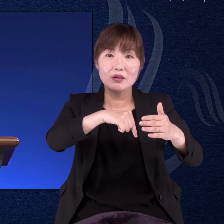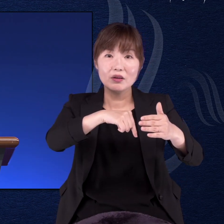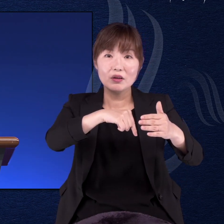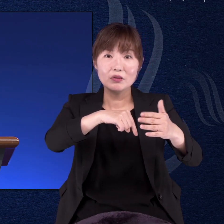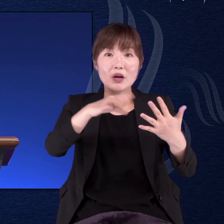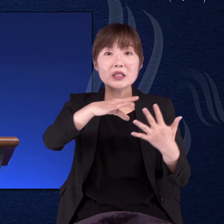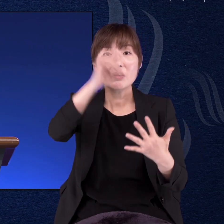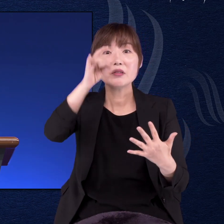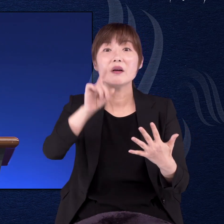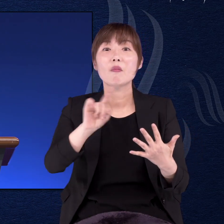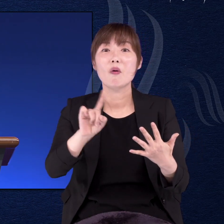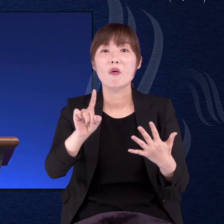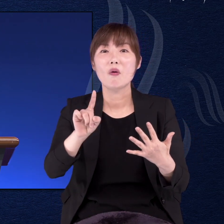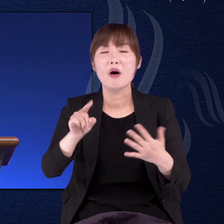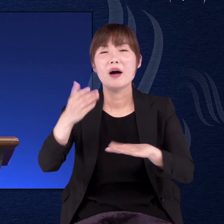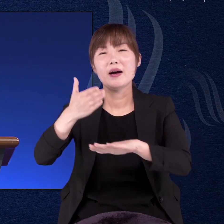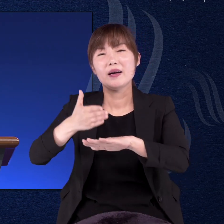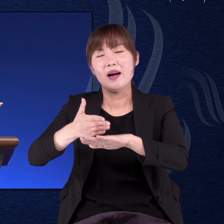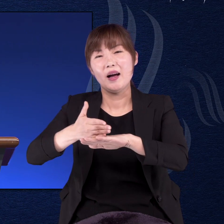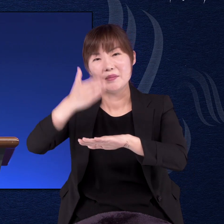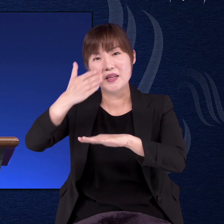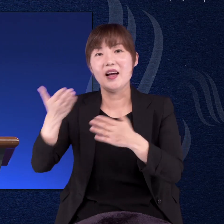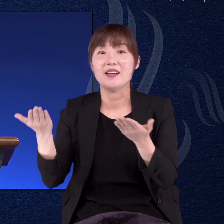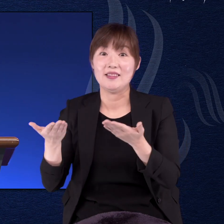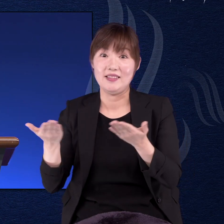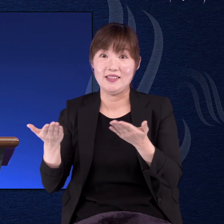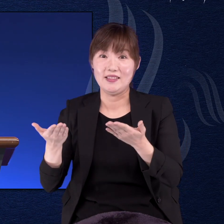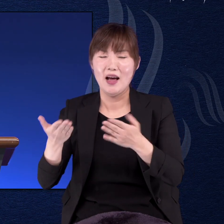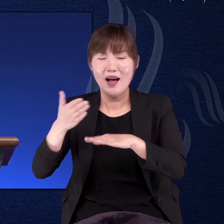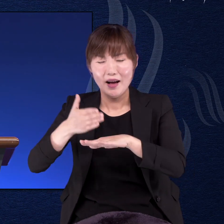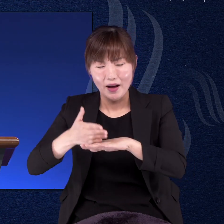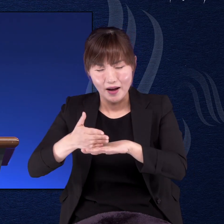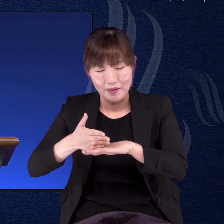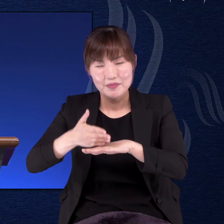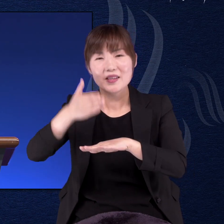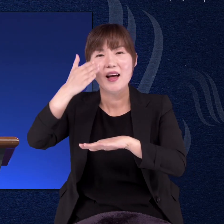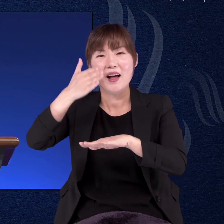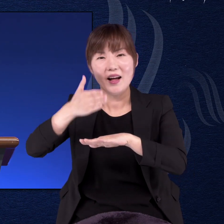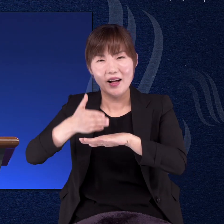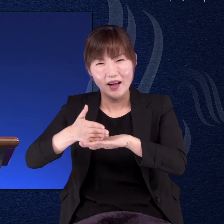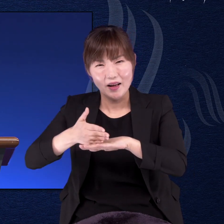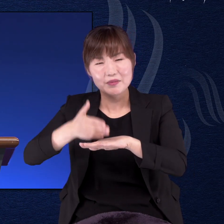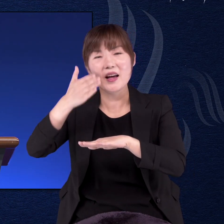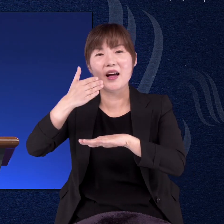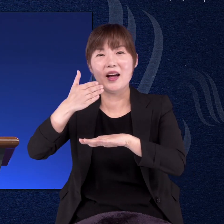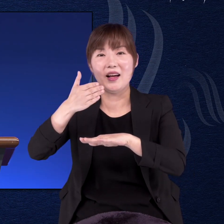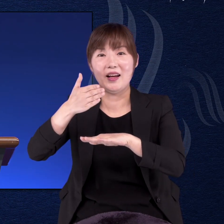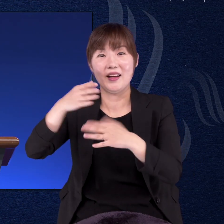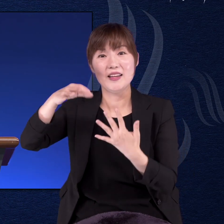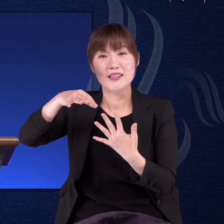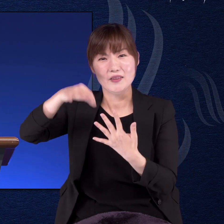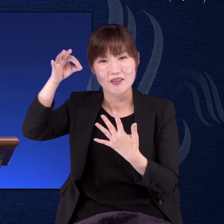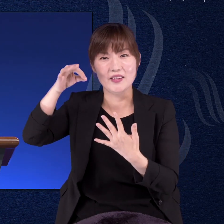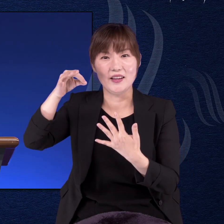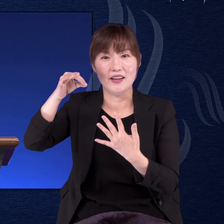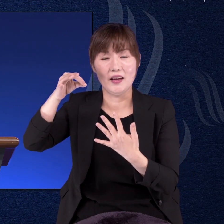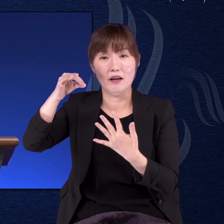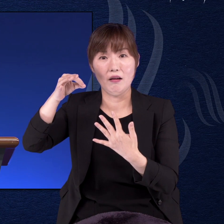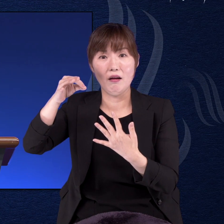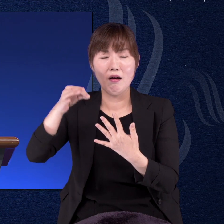주어지는 환경은 우리가 선택할 수 없잖아요. 그냥 우리에게 주어지는 거잖아요. 우리가 바꿀 수도 없습니다. 하지만